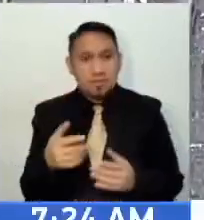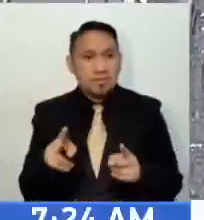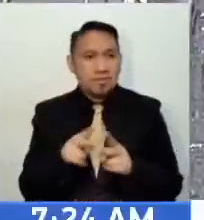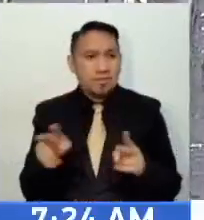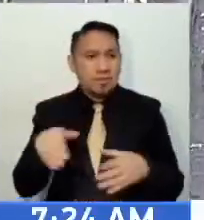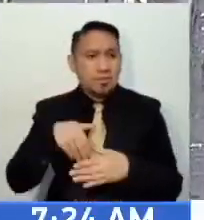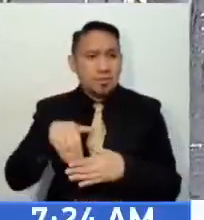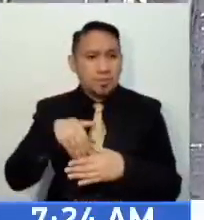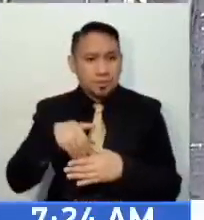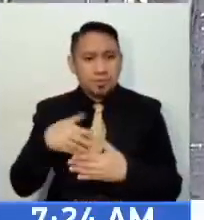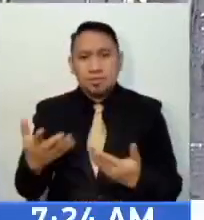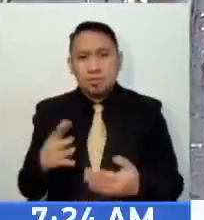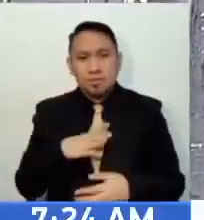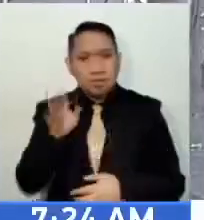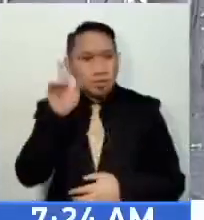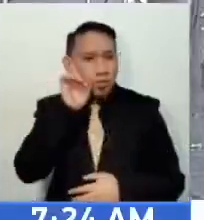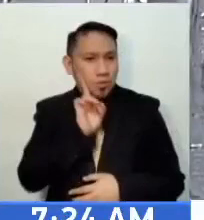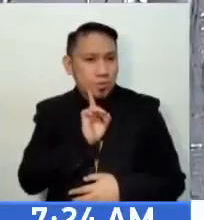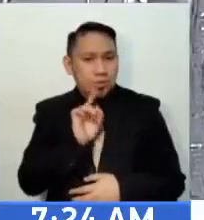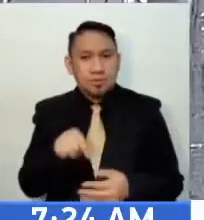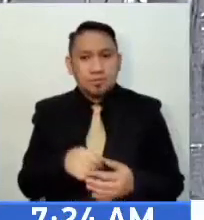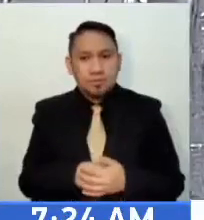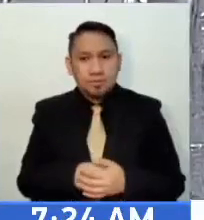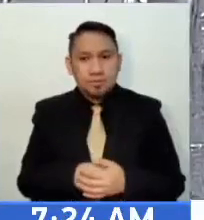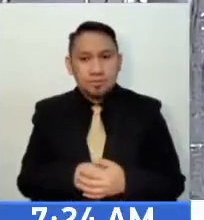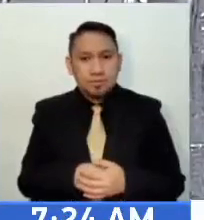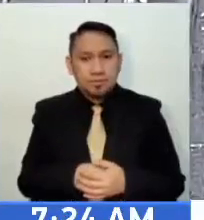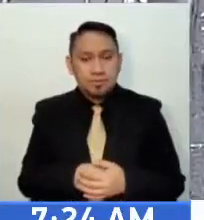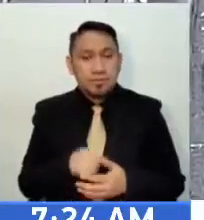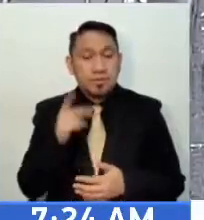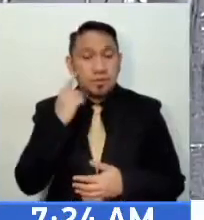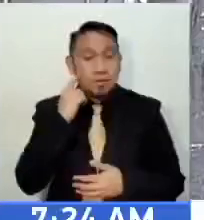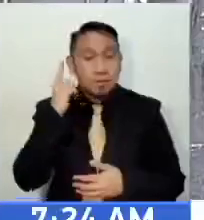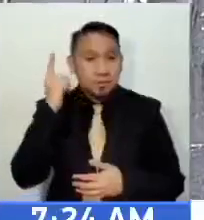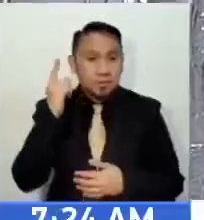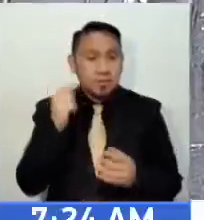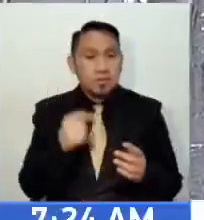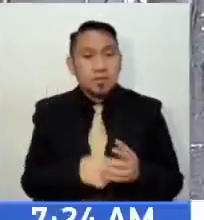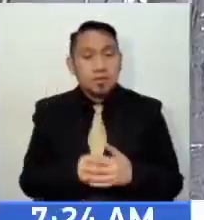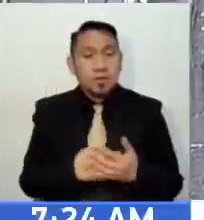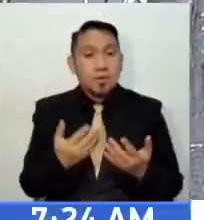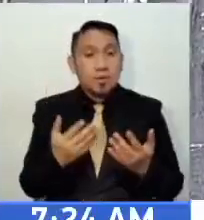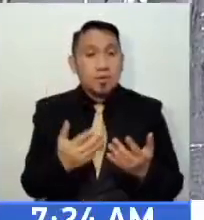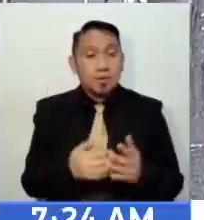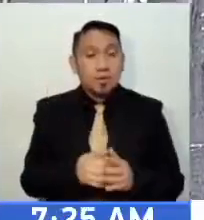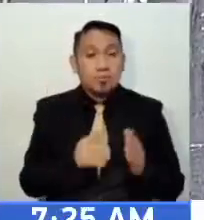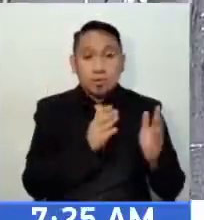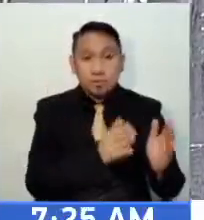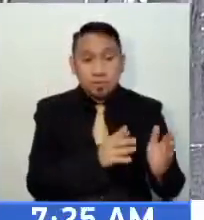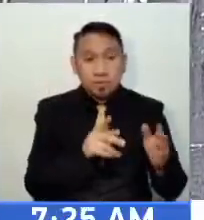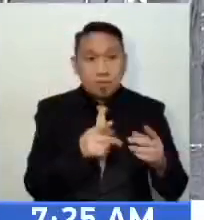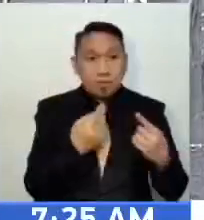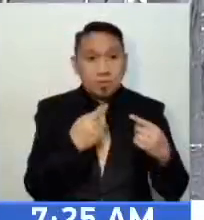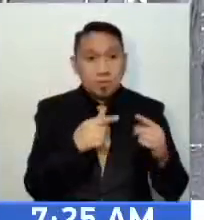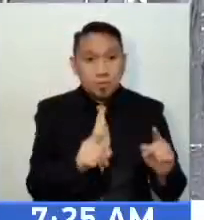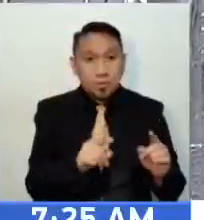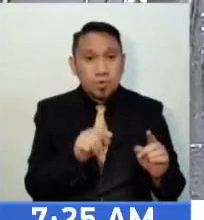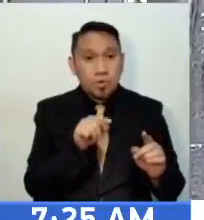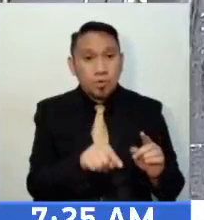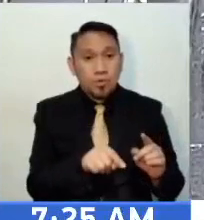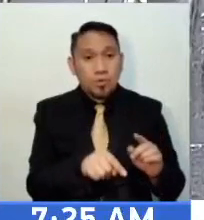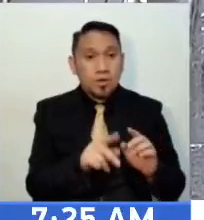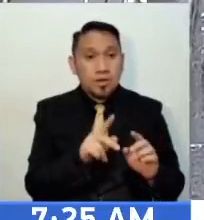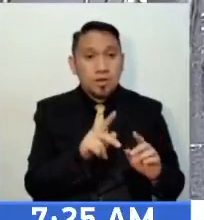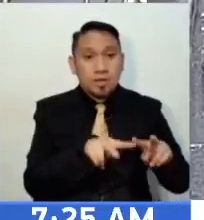sitwasyon. Ang mga kalsada po doon, yung kaliwa po ay papuntang Katipunan. Ang kanan naman ay papuntang Eastwood. Ingat po tayo